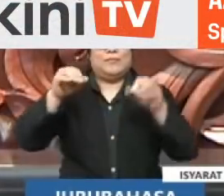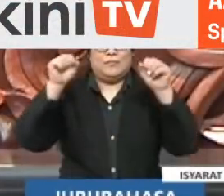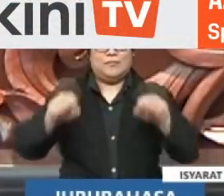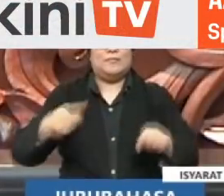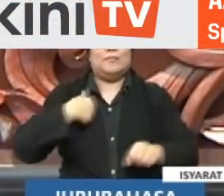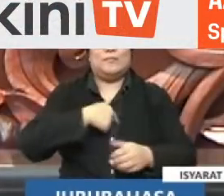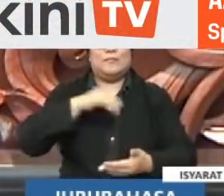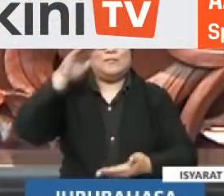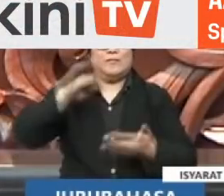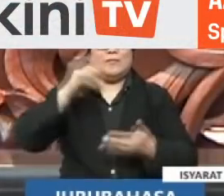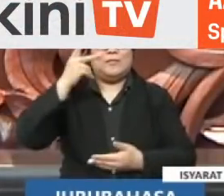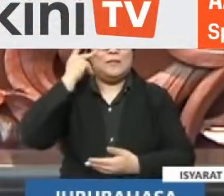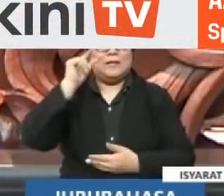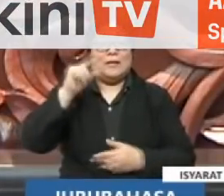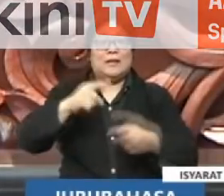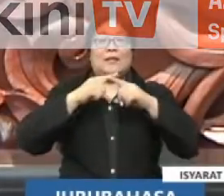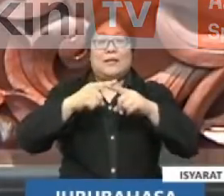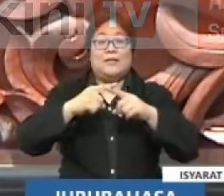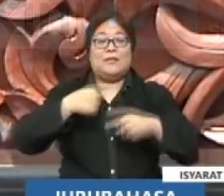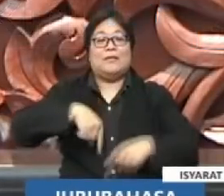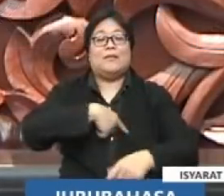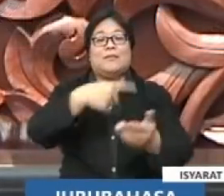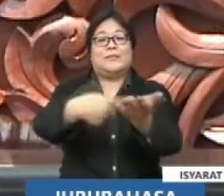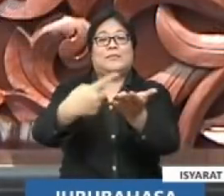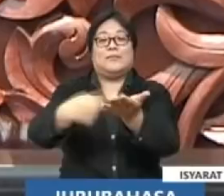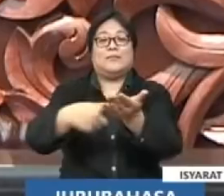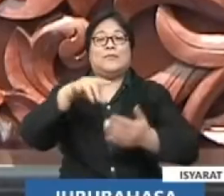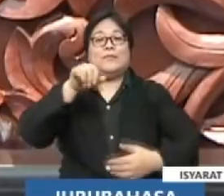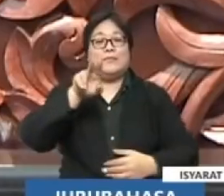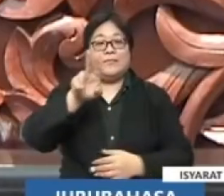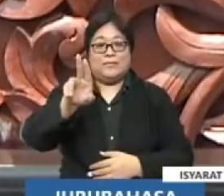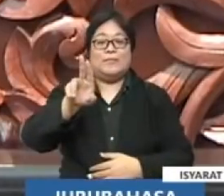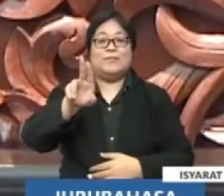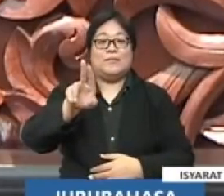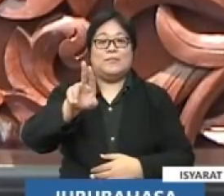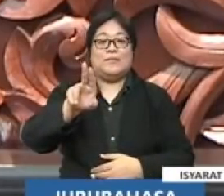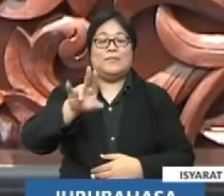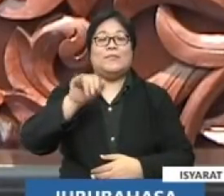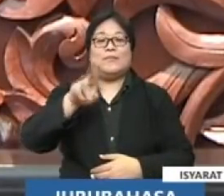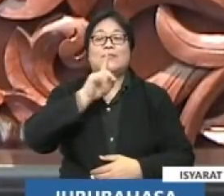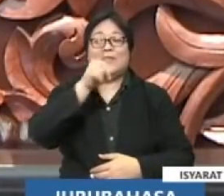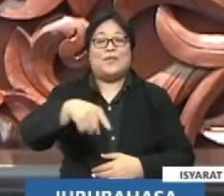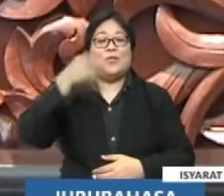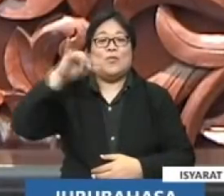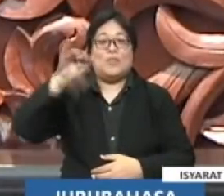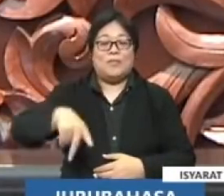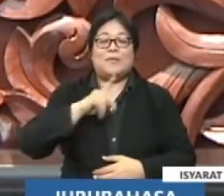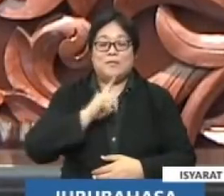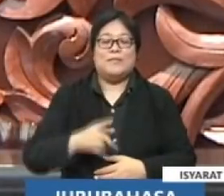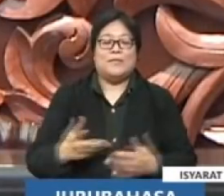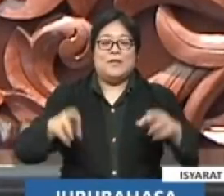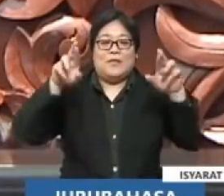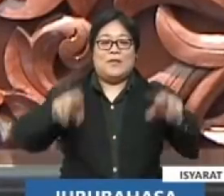boleh kita kurangkan politik sikit di dalam Dewan. Mari kita bincangkan isu-isu yang ini isu sebenar, Tuan Speaker. Memang